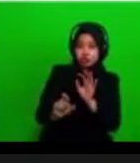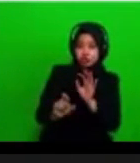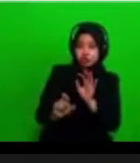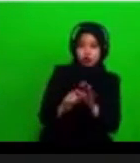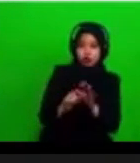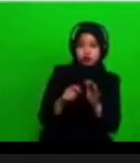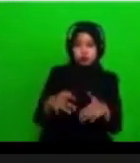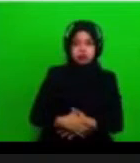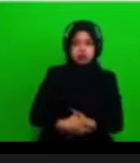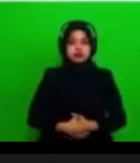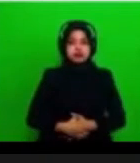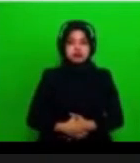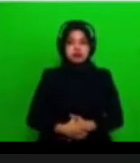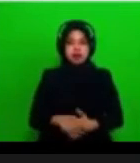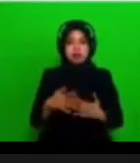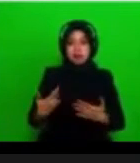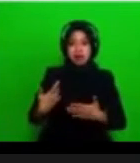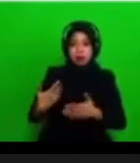bagaimana